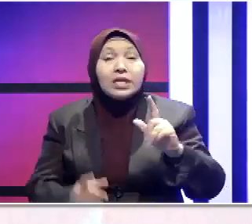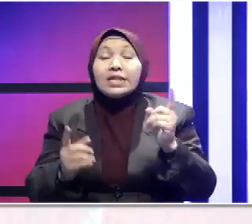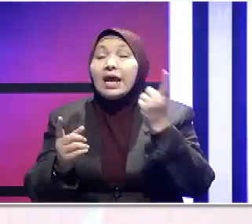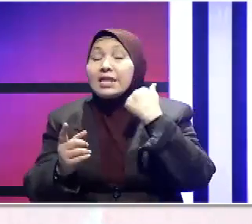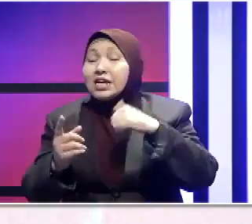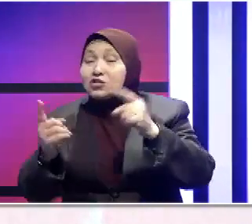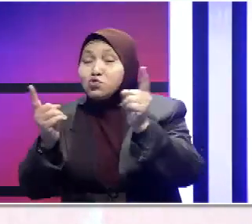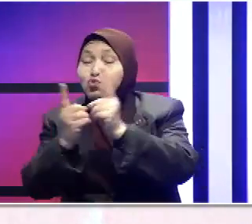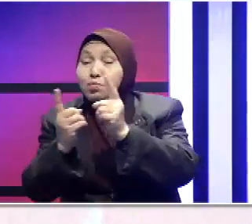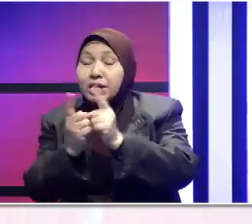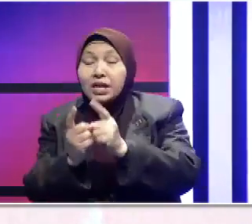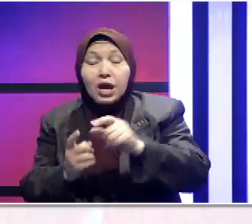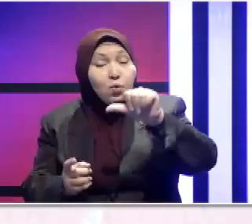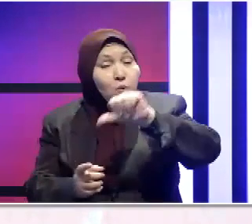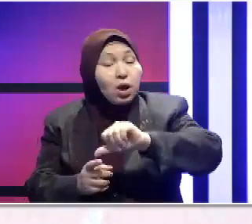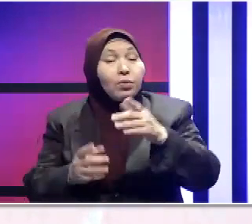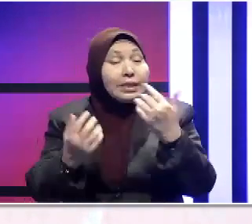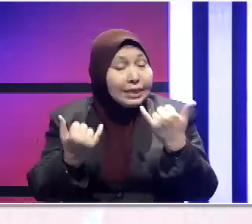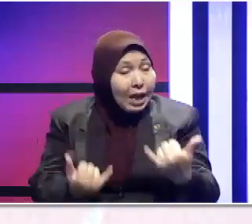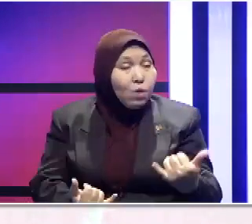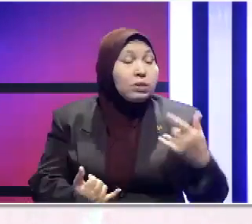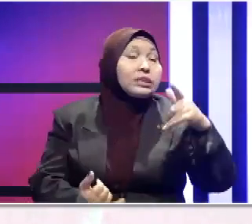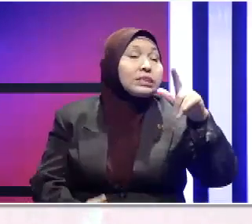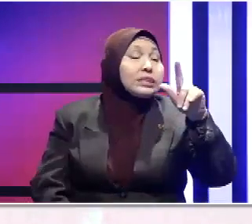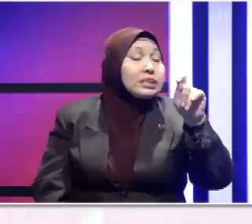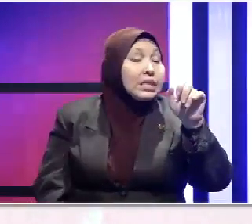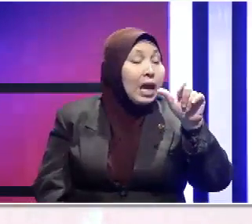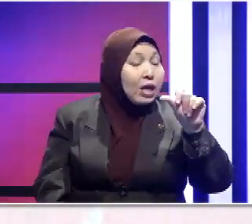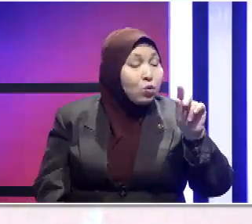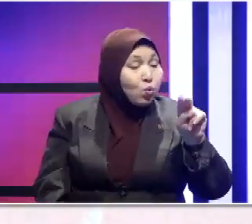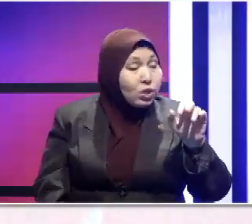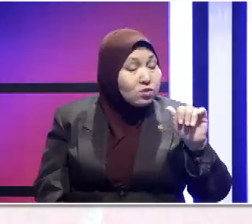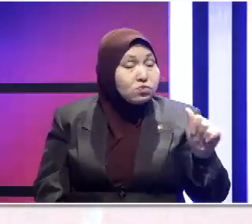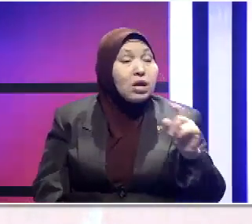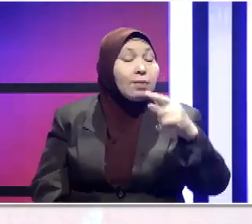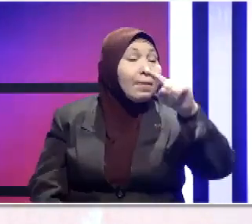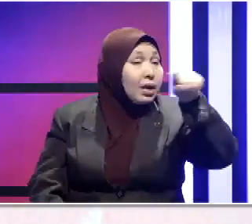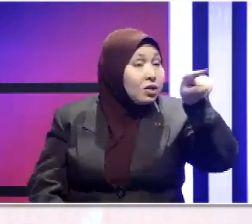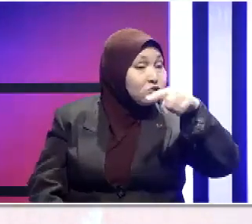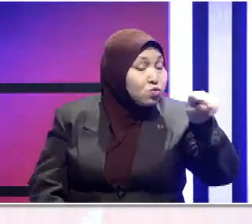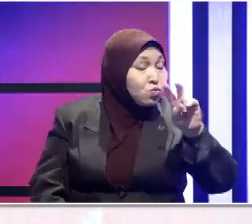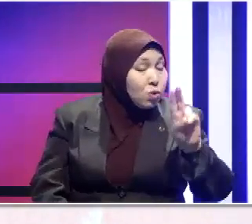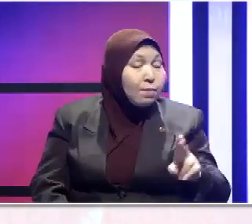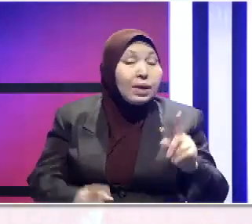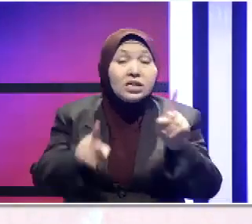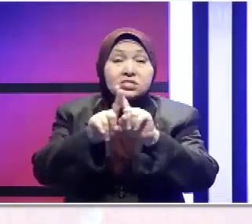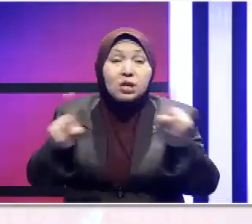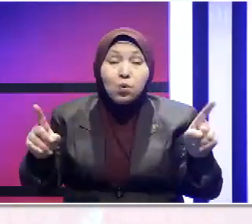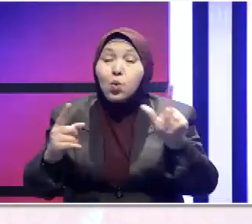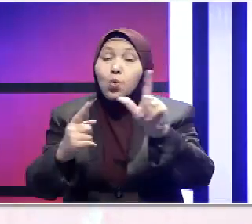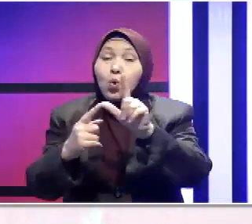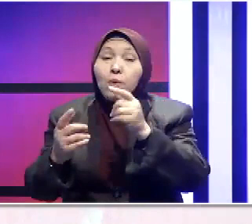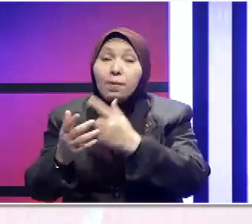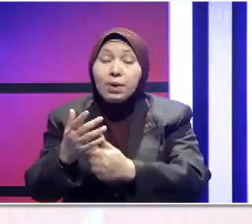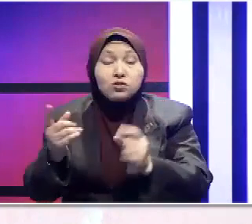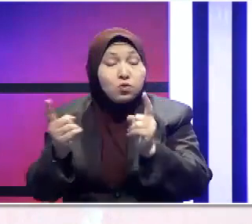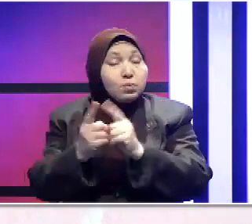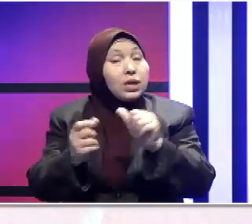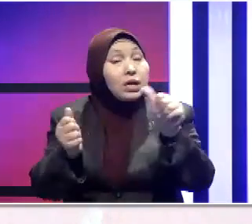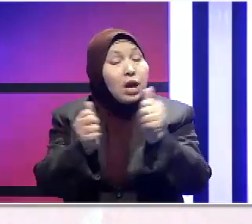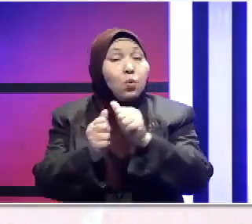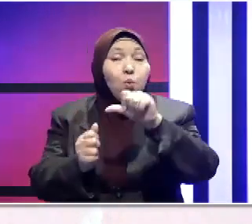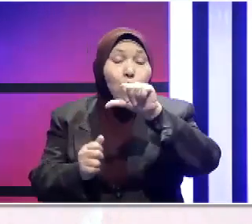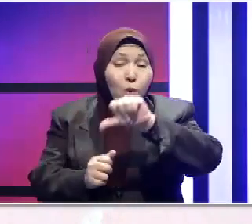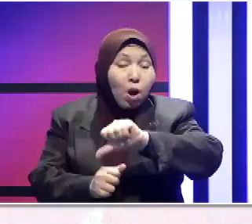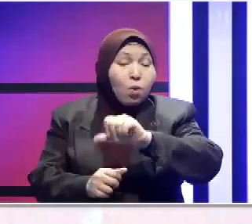Irwan malu nah ini tanwin juga tapi jumpanya dengan huruf k b jadi berjumpa dingo HP kalau diperingati wow